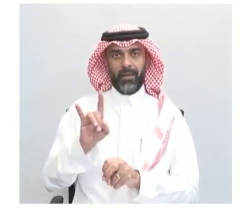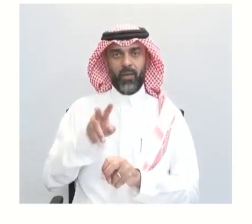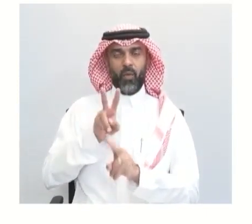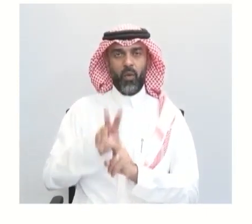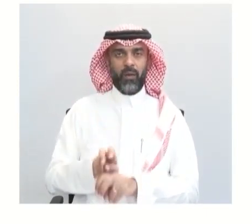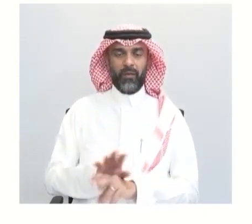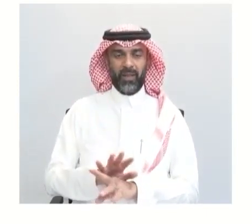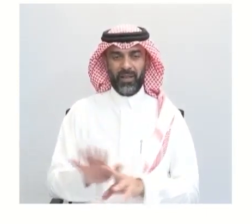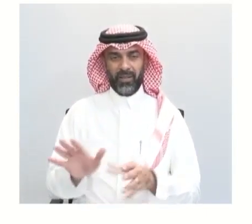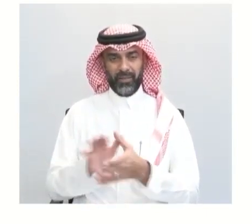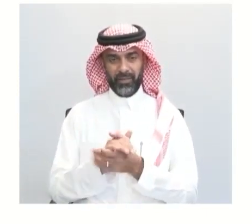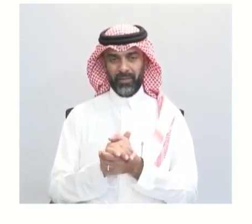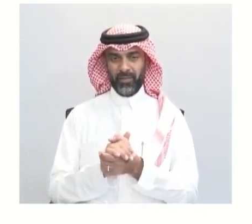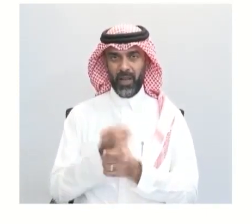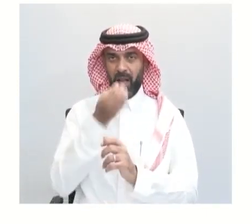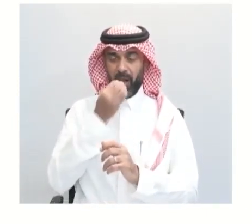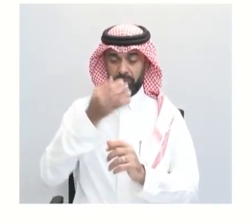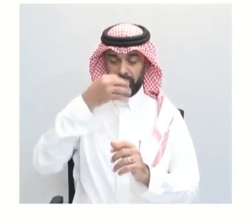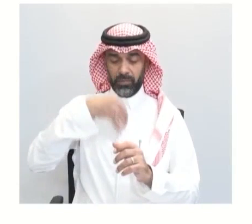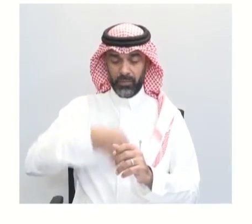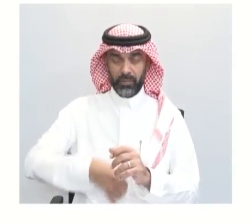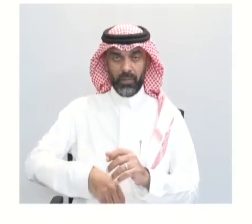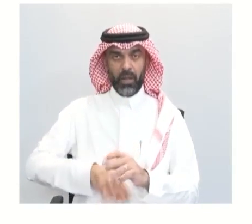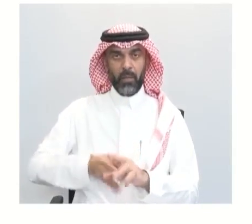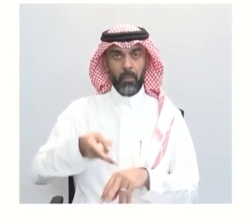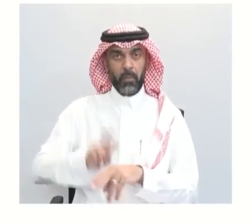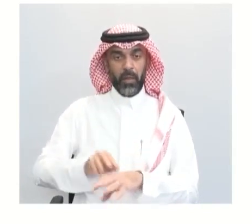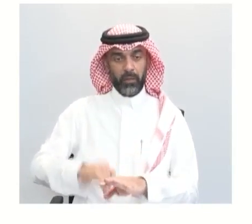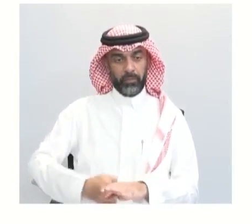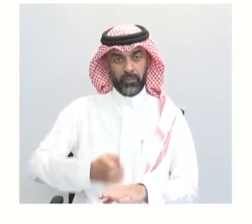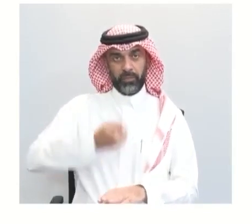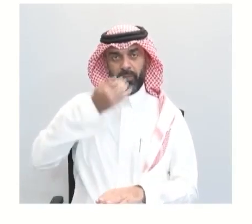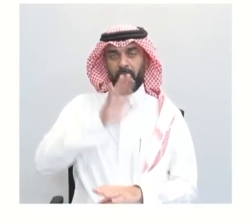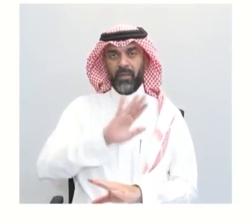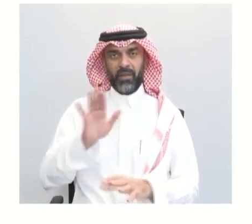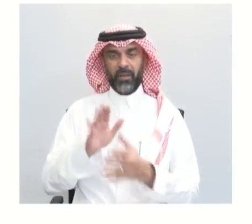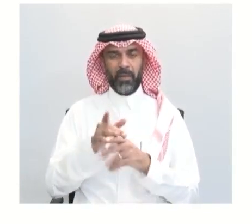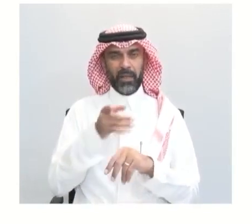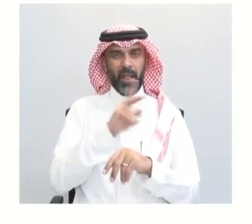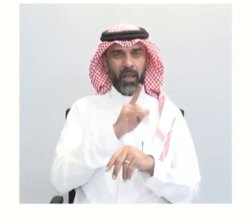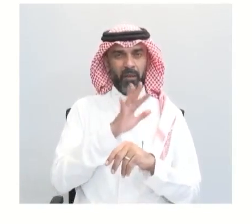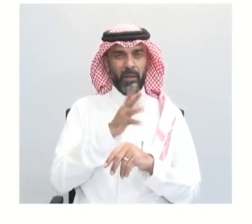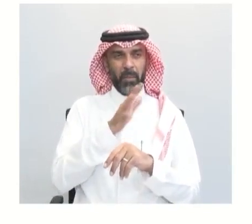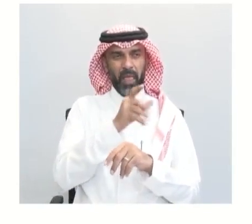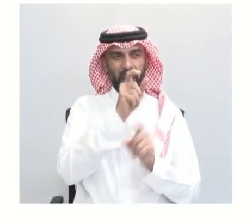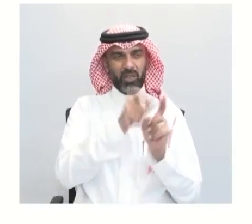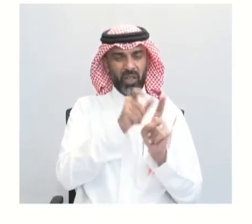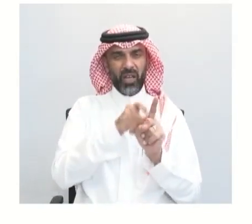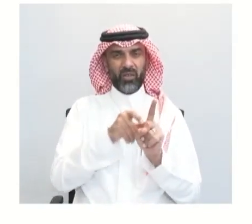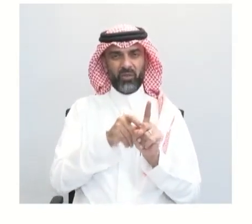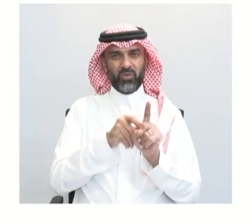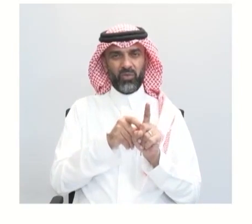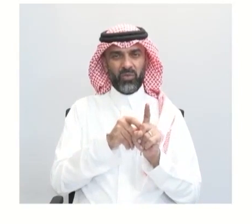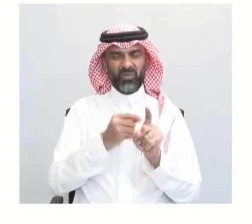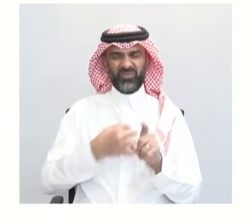تسمح لهذه الطعام ان يخرج او يعود مره اخرى الى المريء لكن احيانا نسمع بعض الاشخاص يشتكون من